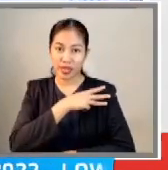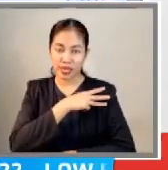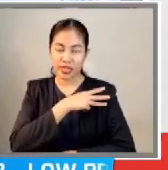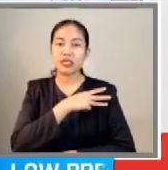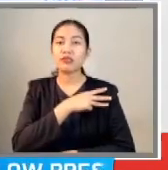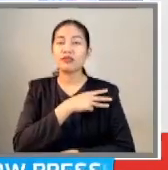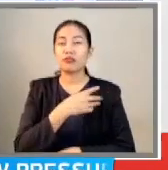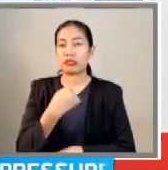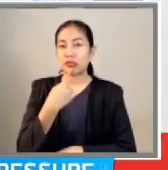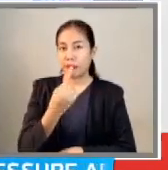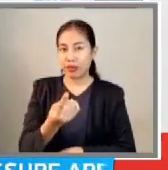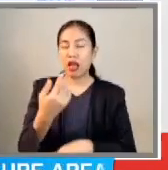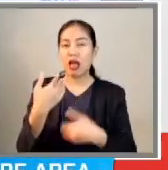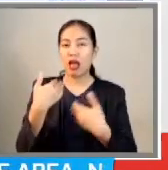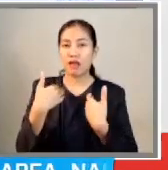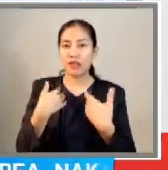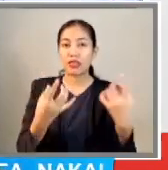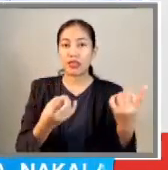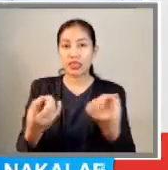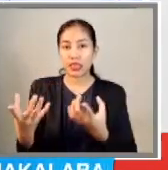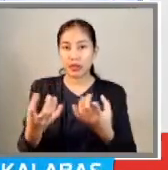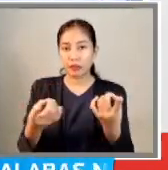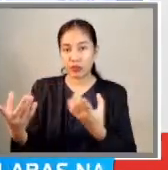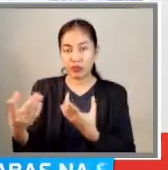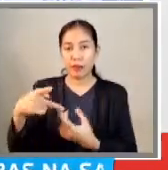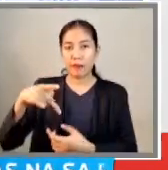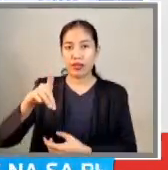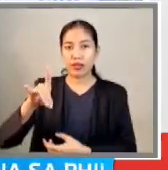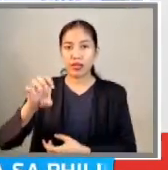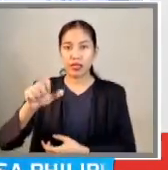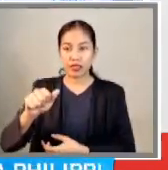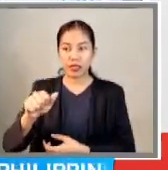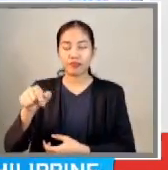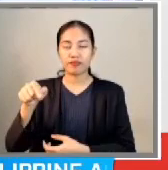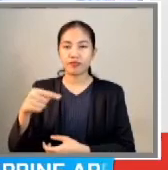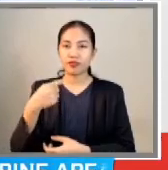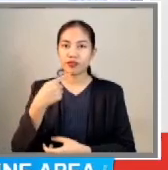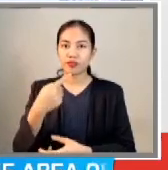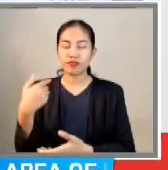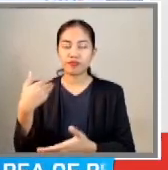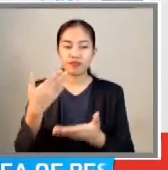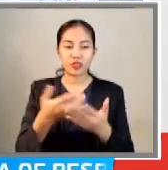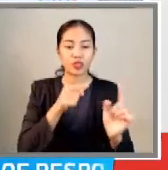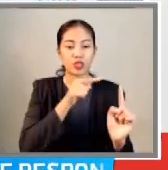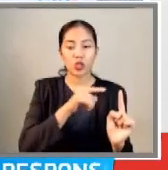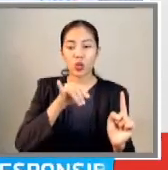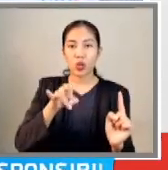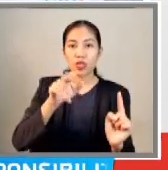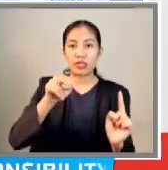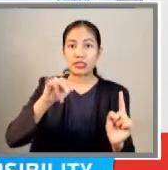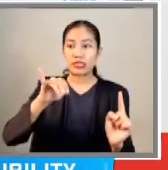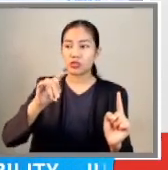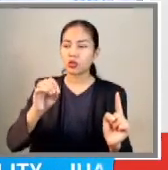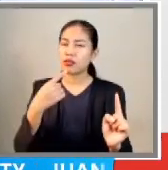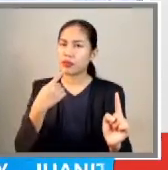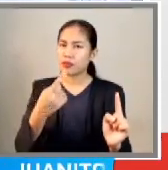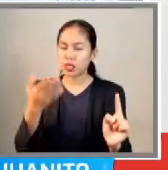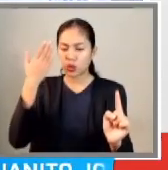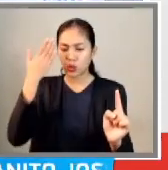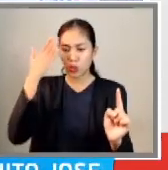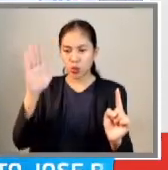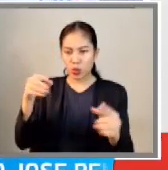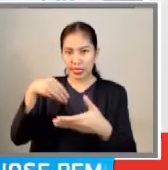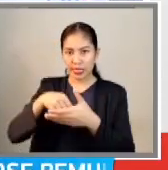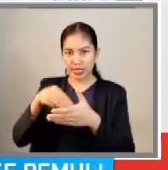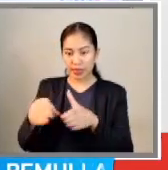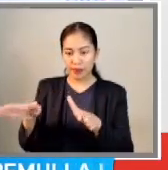ng isang Kideya agent at nang ibinigay ang package, sinabi raw ni Remulia na hindi niya alam kung ano ang laman ng box. Initially raw ay ayaw